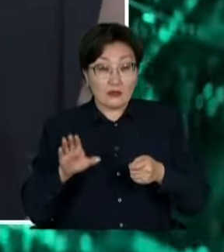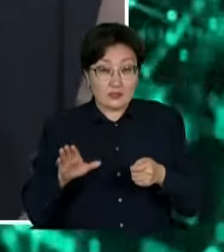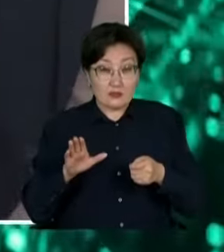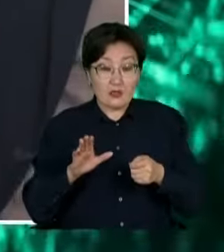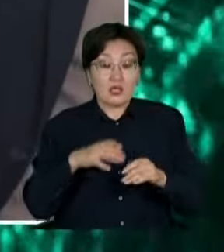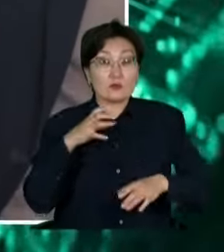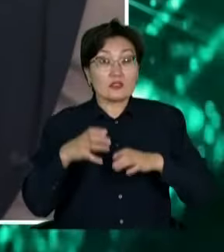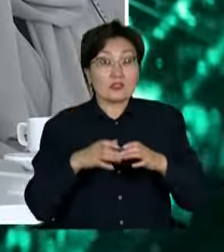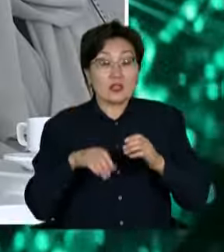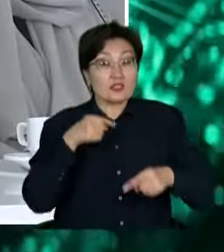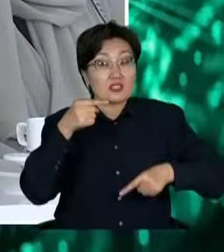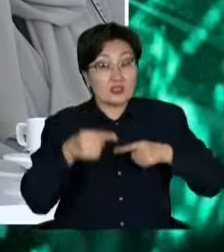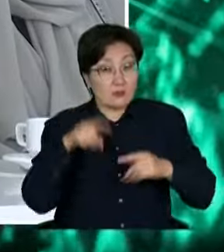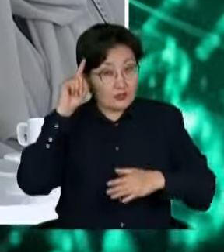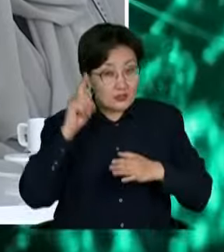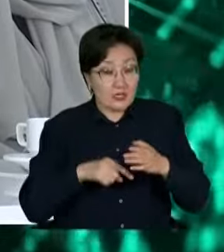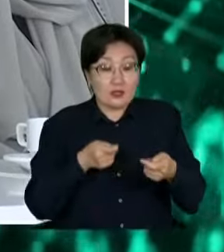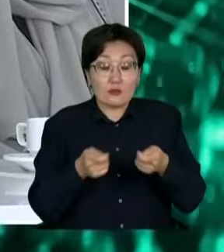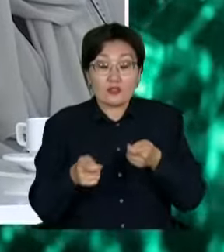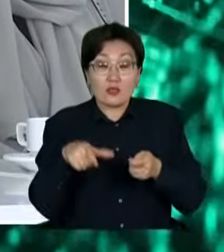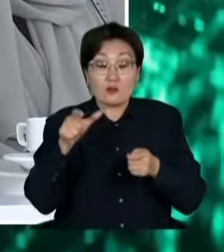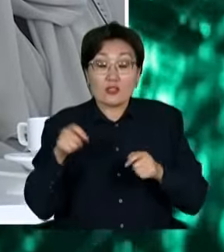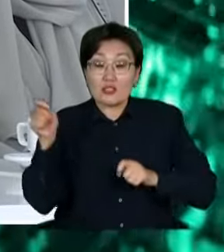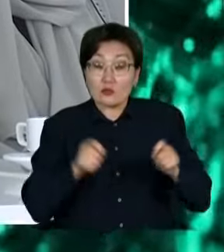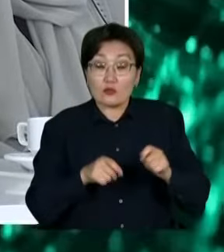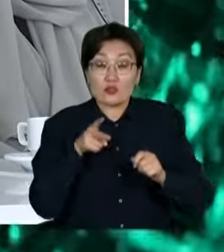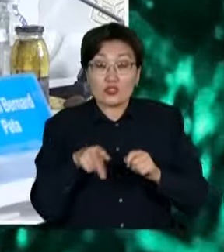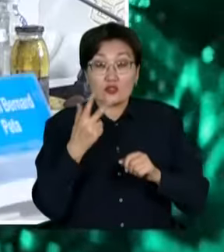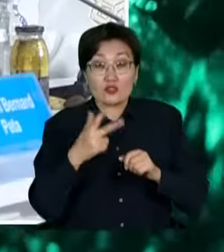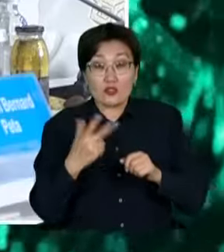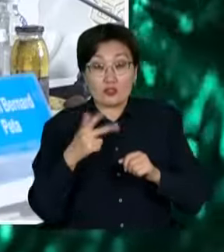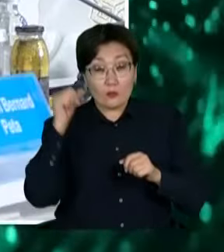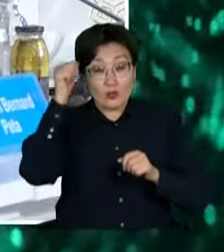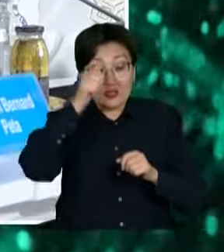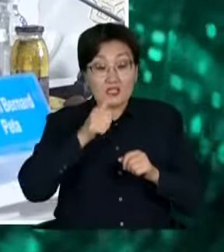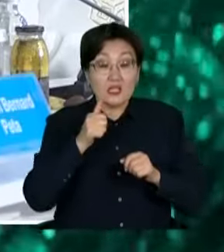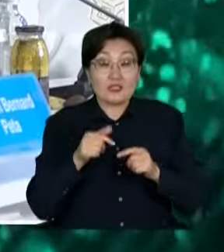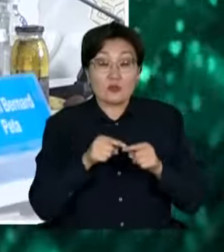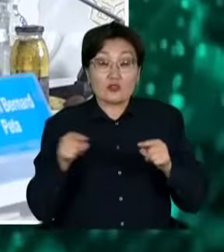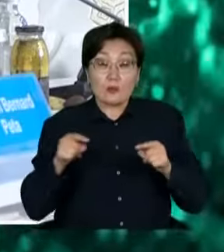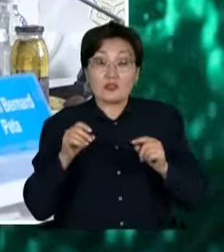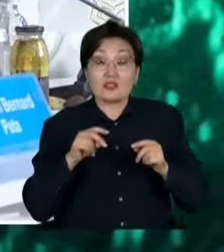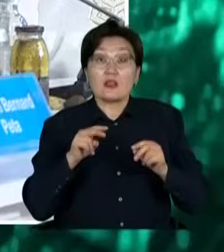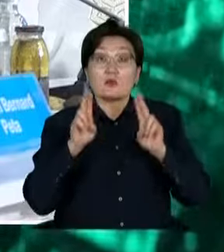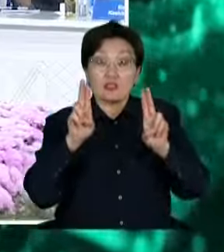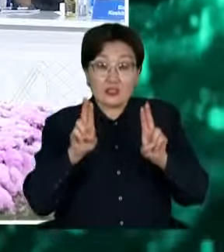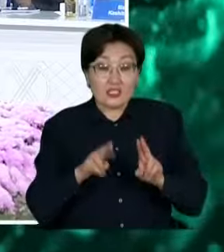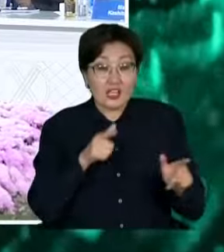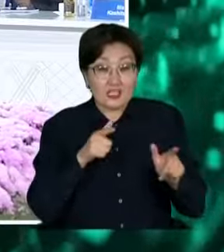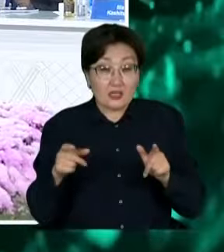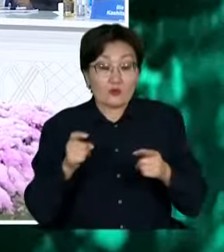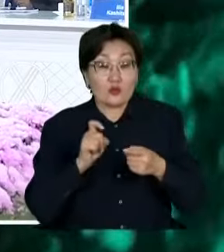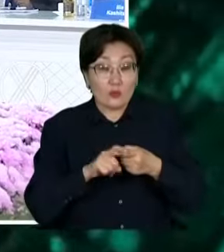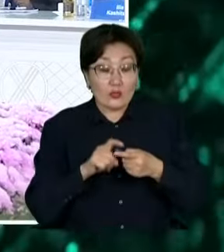Тоқаев әлемдік және дәстүрлі діндер көшбасшылары съезінің 2033 жылға дейінгі тұжырымдамасын әзірлеу